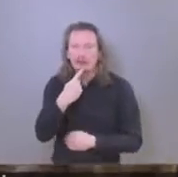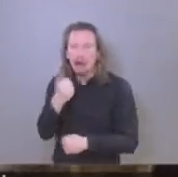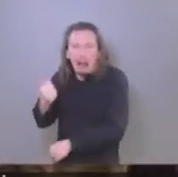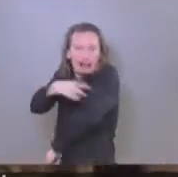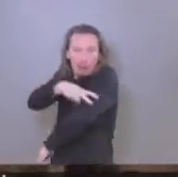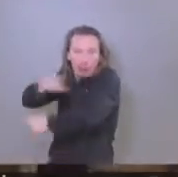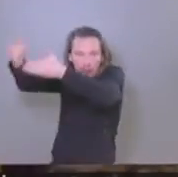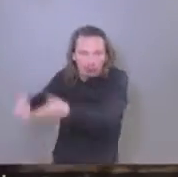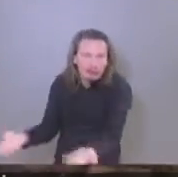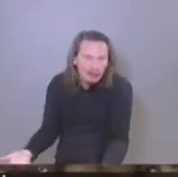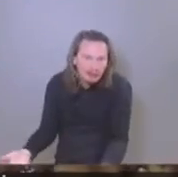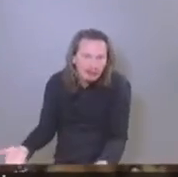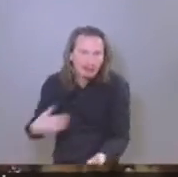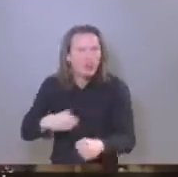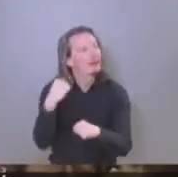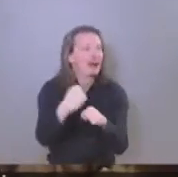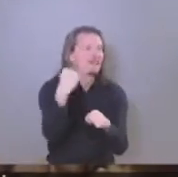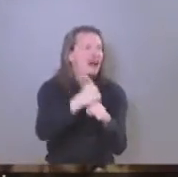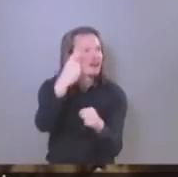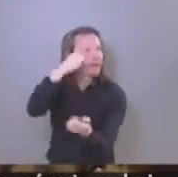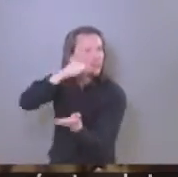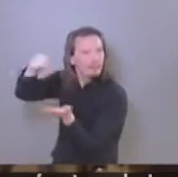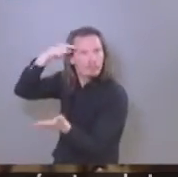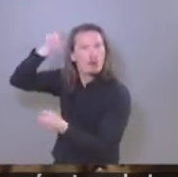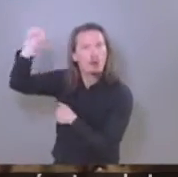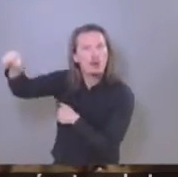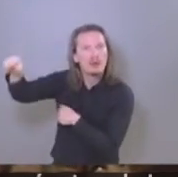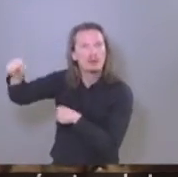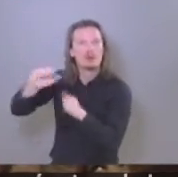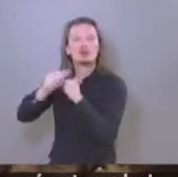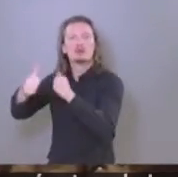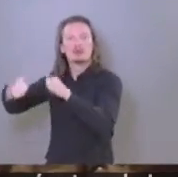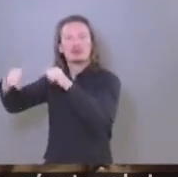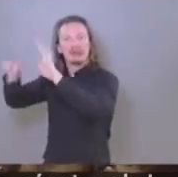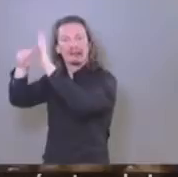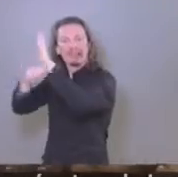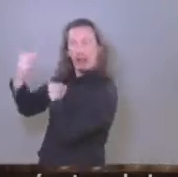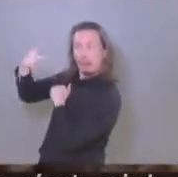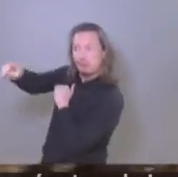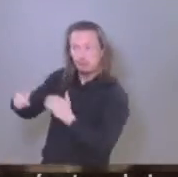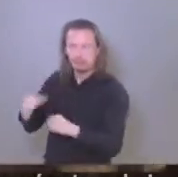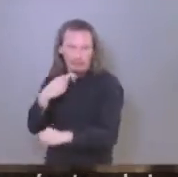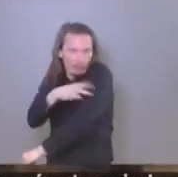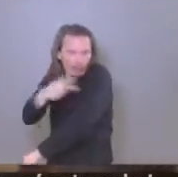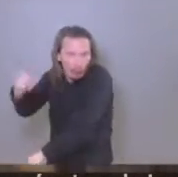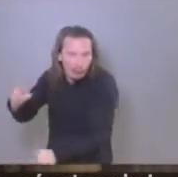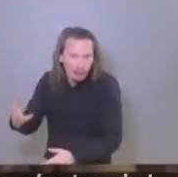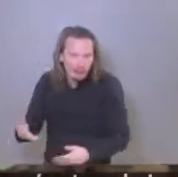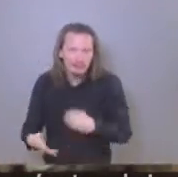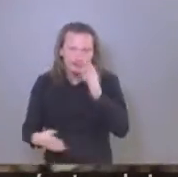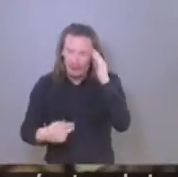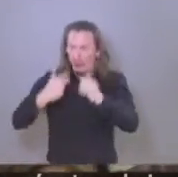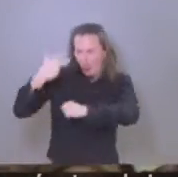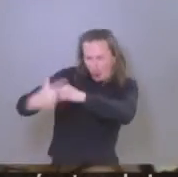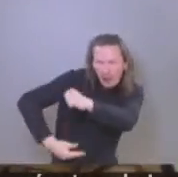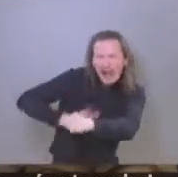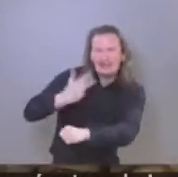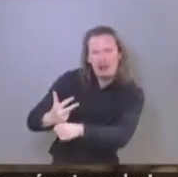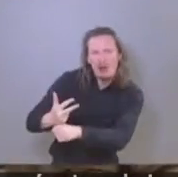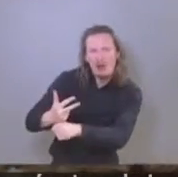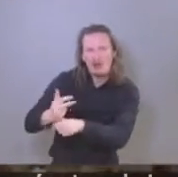patron, puisque vous le servez pendant 3 ans aux conditions qu'il a fixées, eh bien, pendant 3 ans, vous n'aurez pas